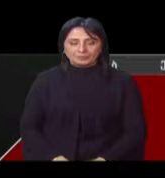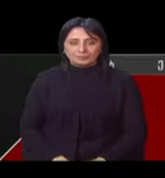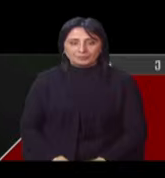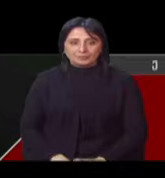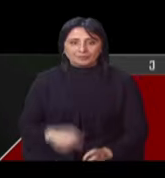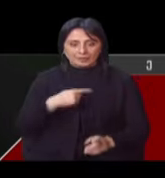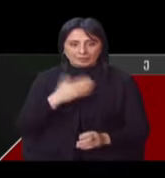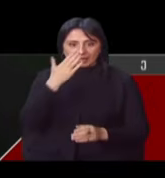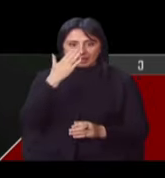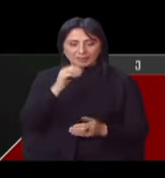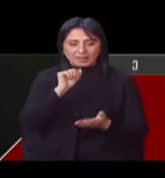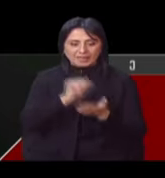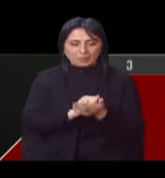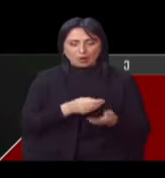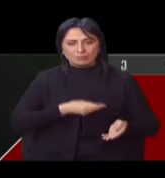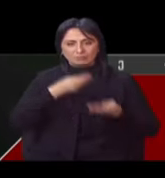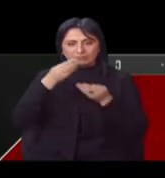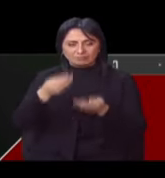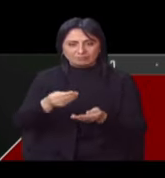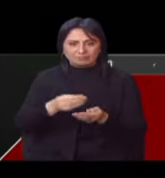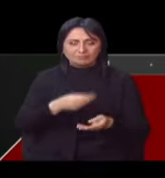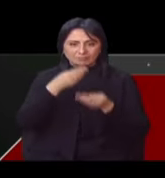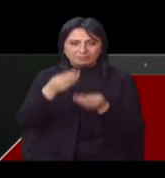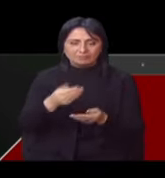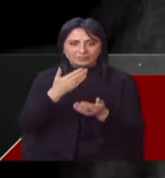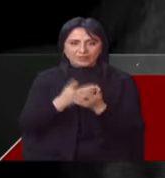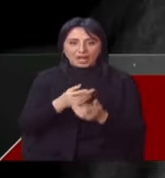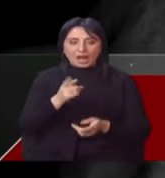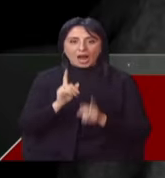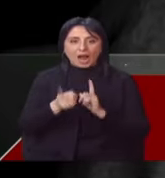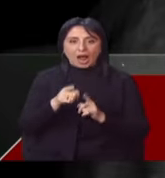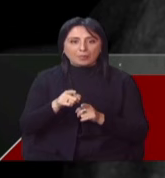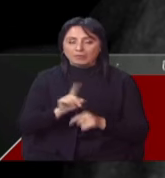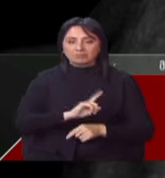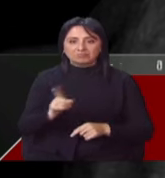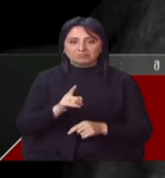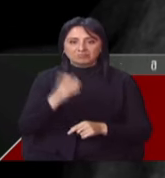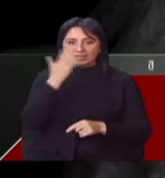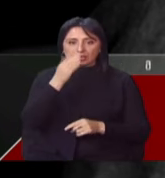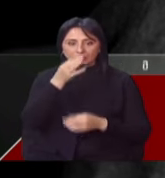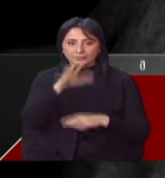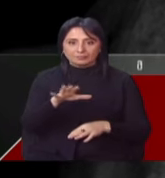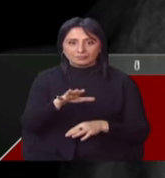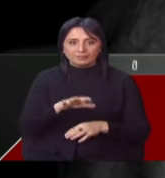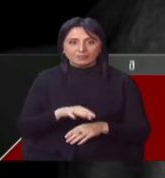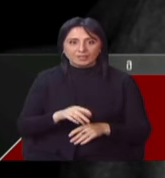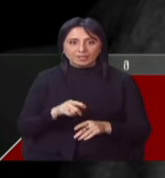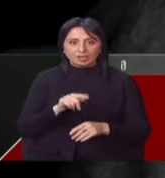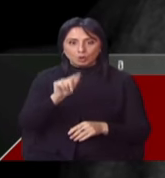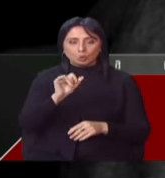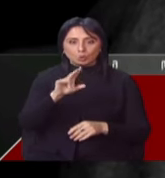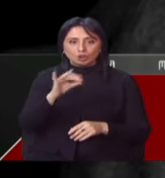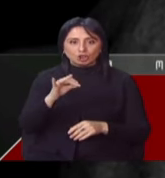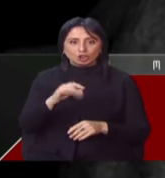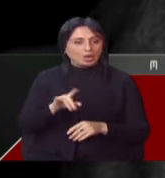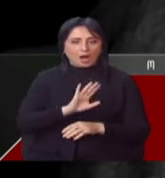ჩავიტანე მე ეხლა ეს დიპლომები ფიქსი და აპრილზე მეცხრეს არავითარ შემთხვევაშიო და თუჯზე მეცხრეს